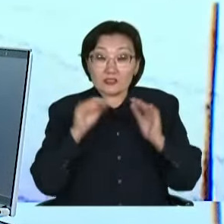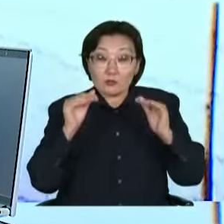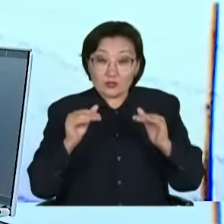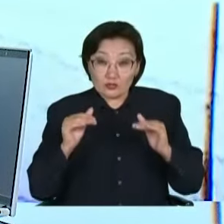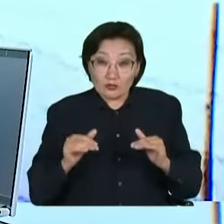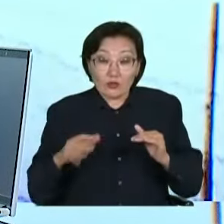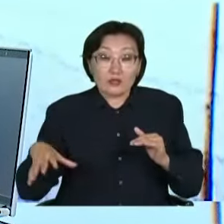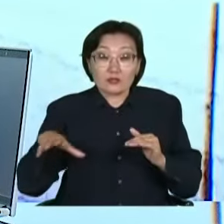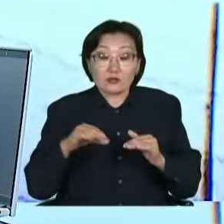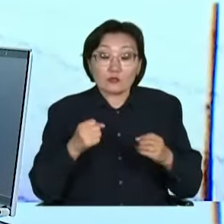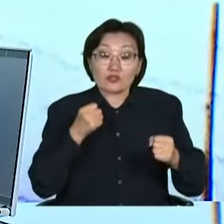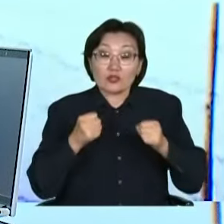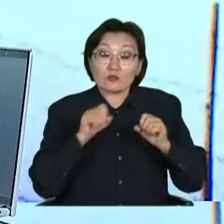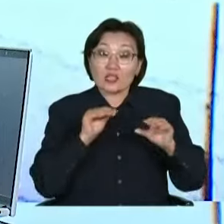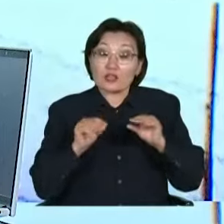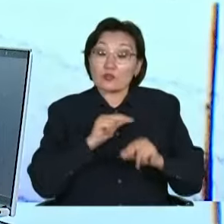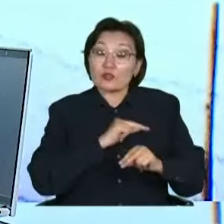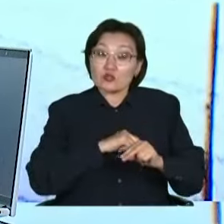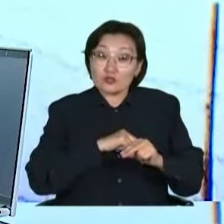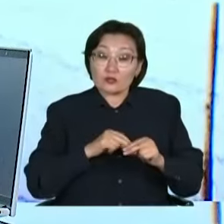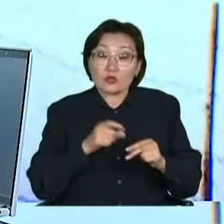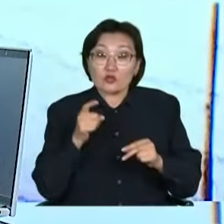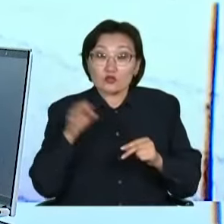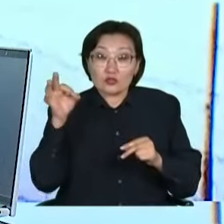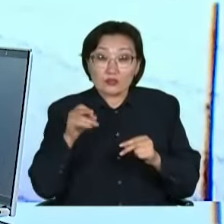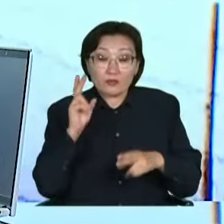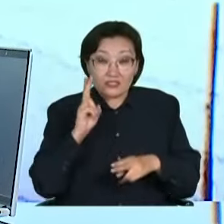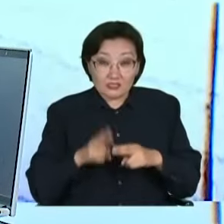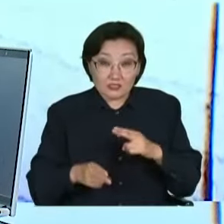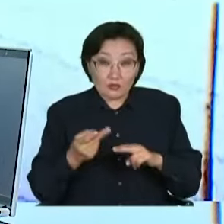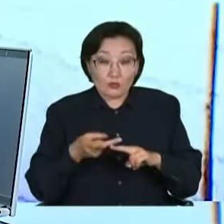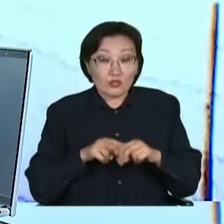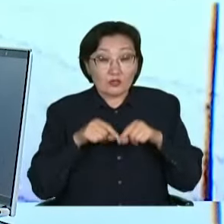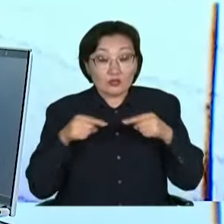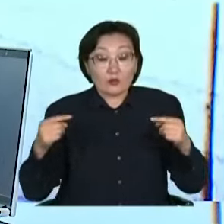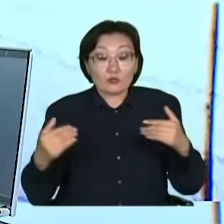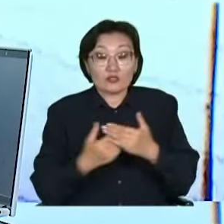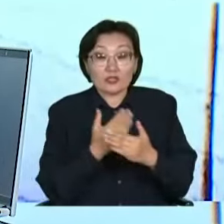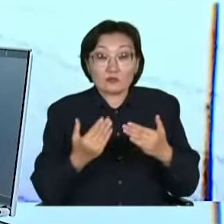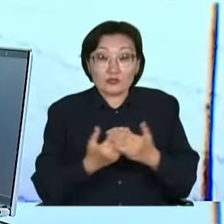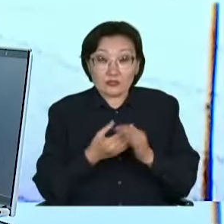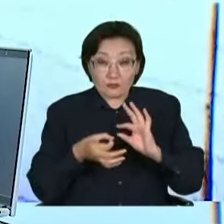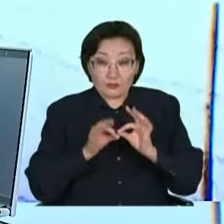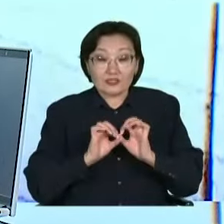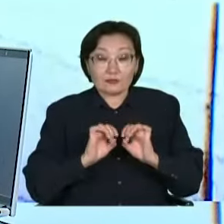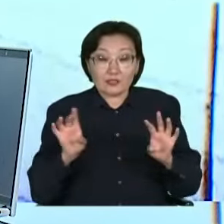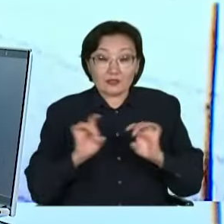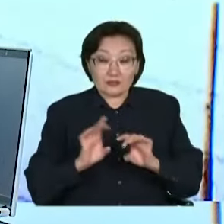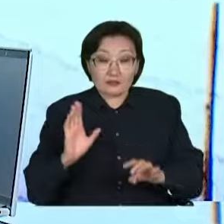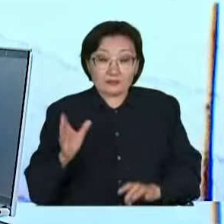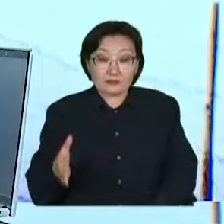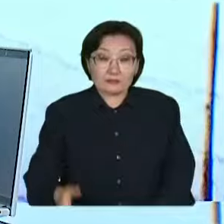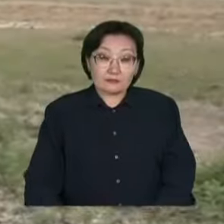маңындағы барлық нығайту, бекіту жұмысы 100% аяқталған. Осы және өзге де ақпарды өңірдегі әріптес баян етсін.